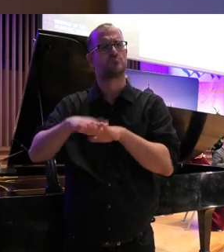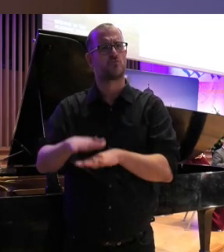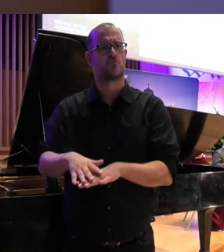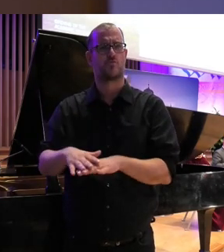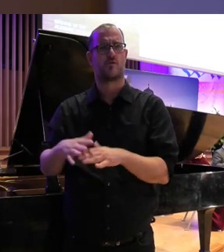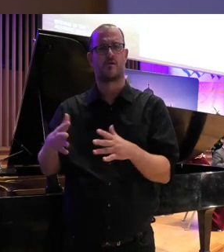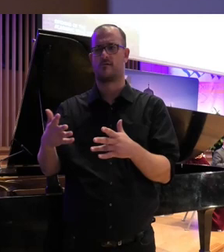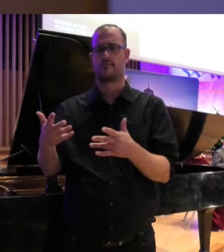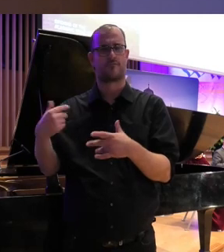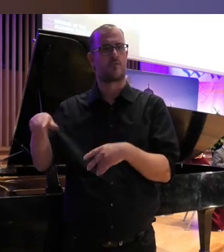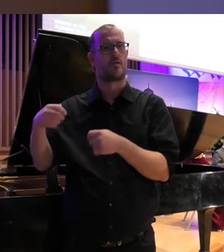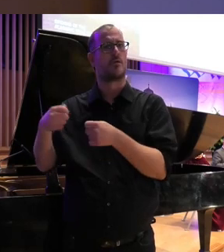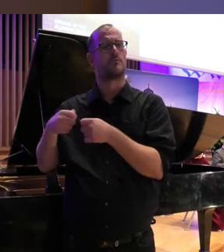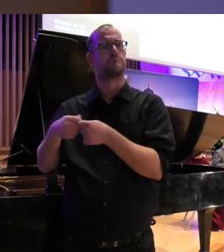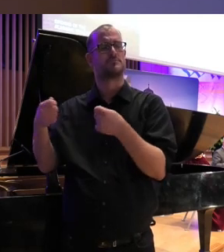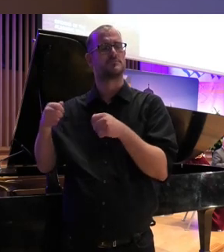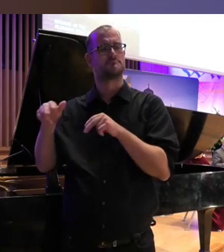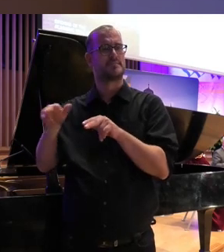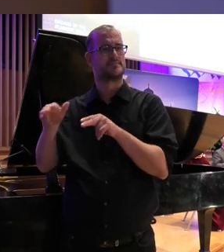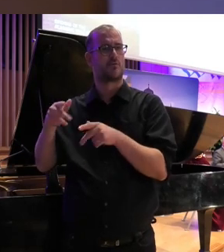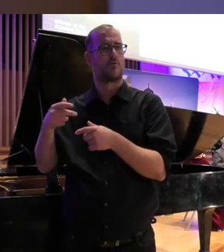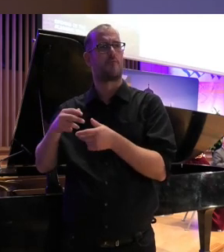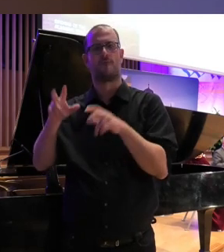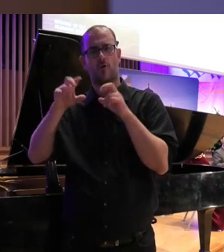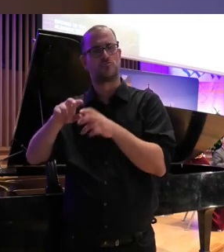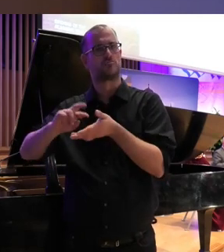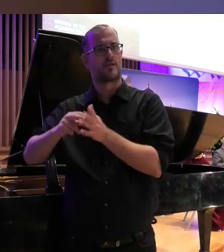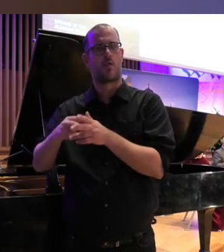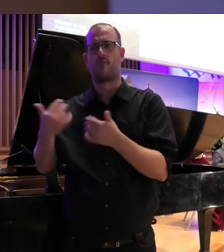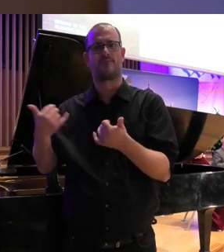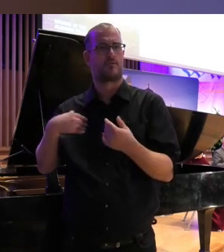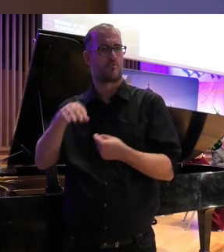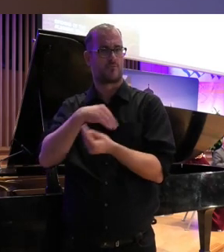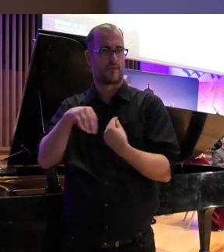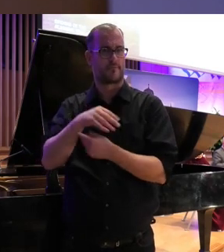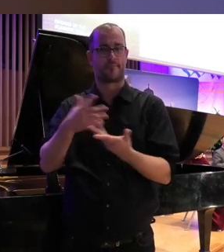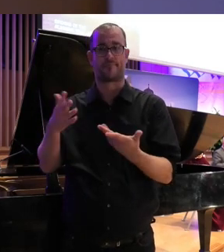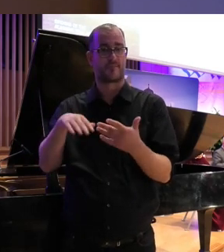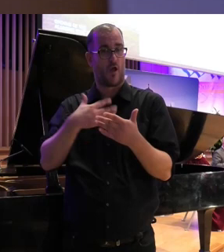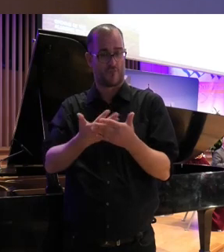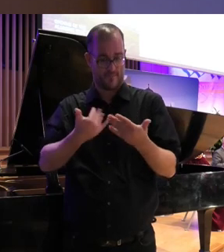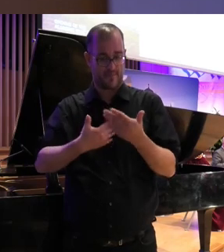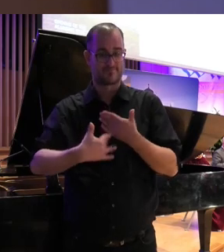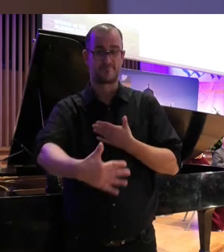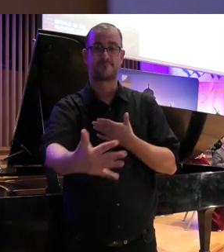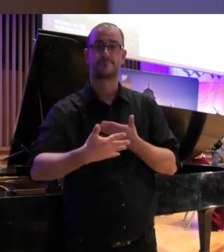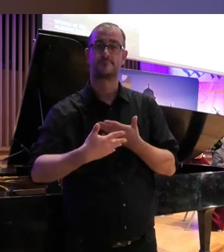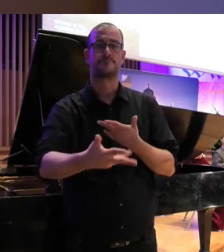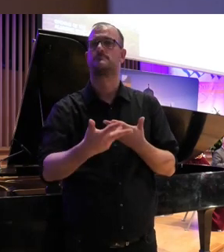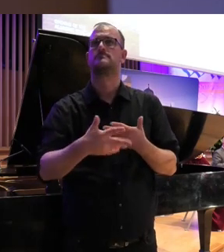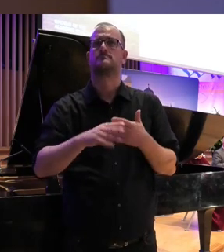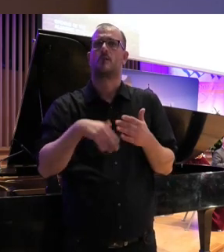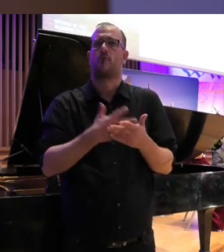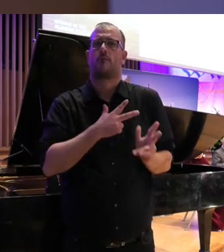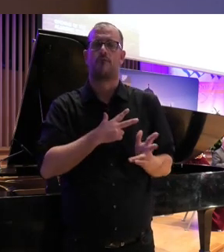des Bundesministeriums für Forschung und Technologie um. Und die Aufgaben, vor denen wir stehen, das sind Aufgaben, die sind extrem langfristig. Also